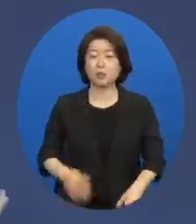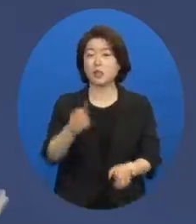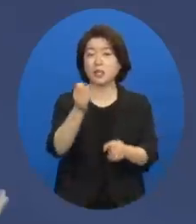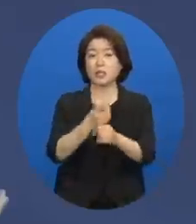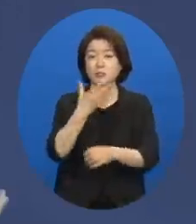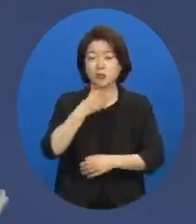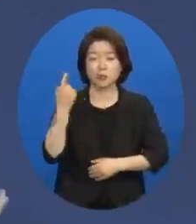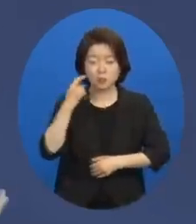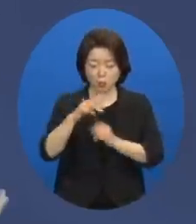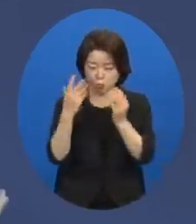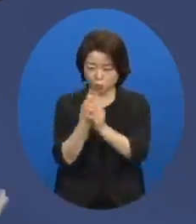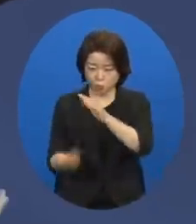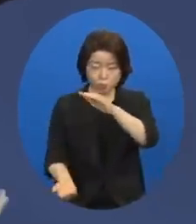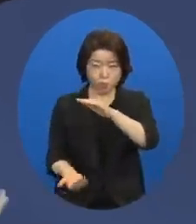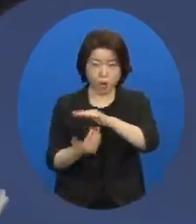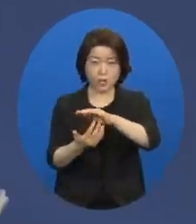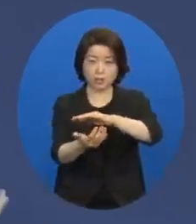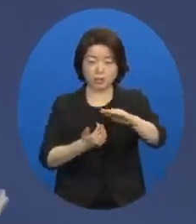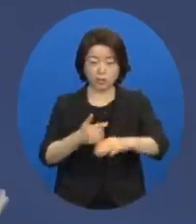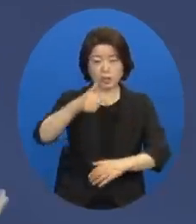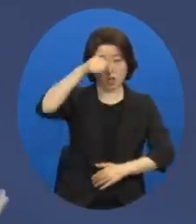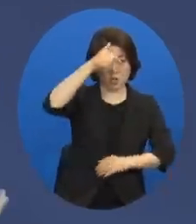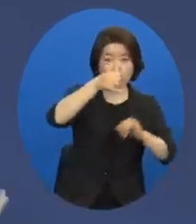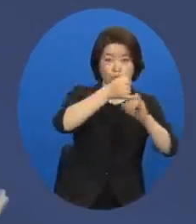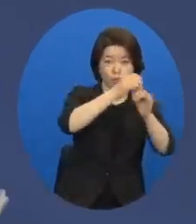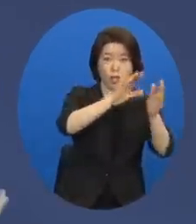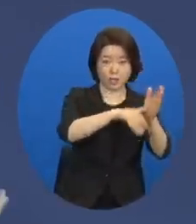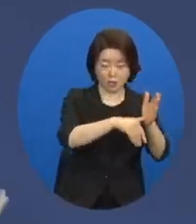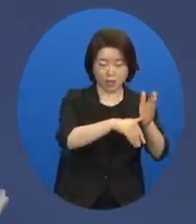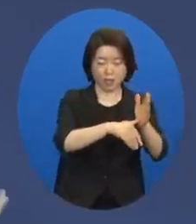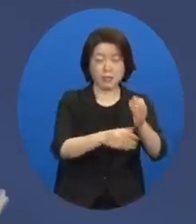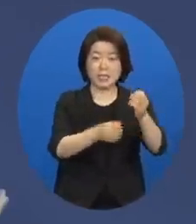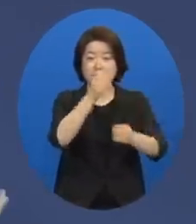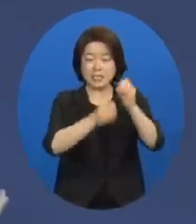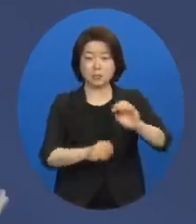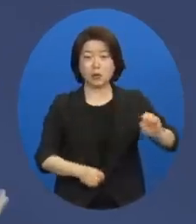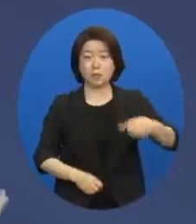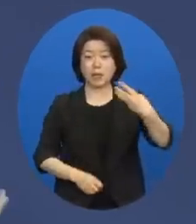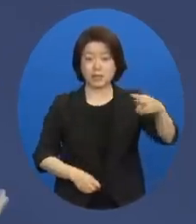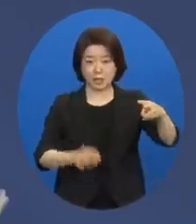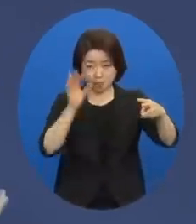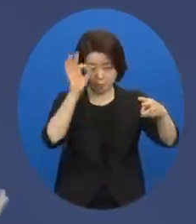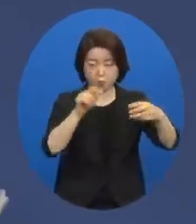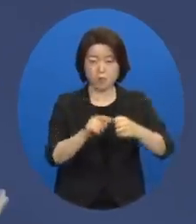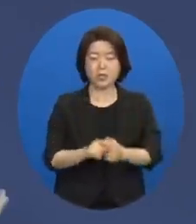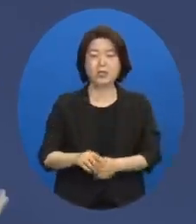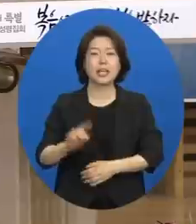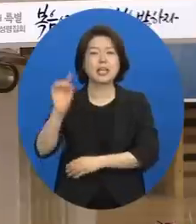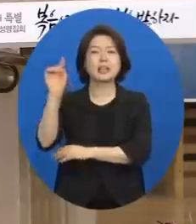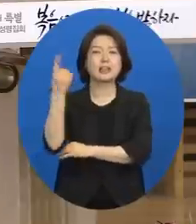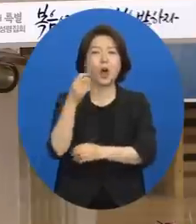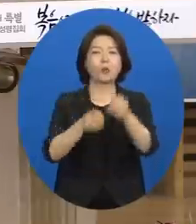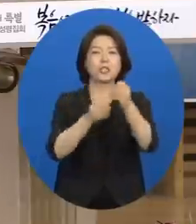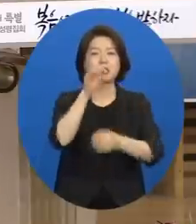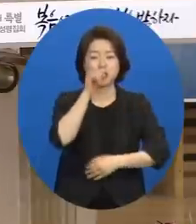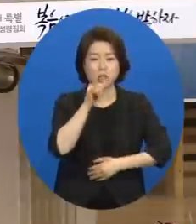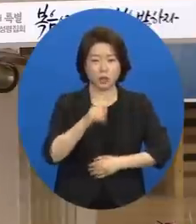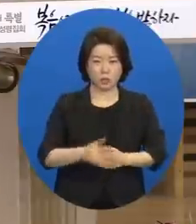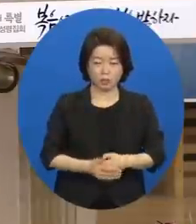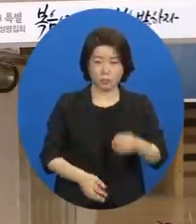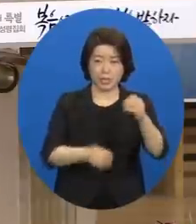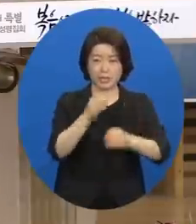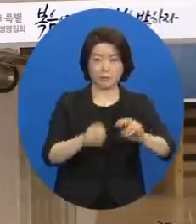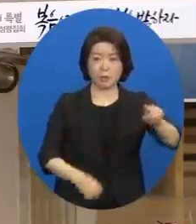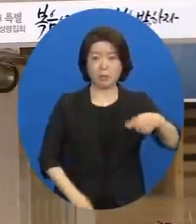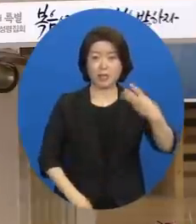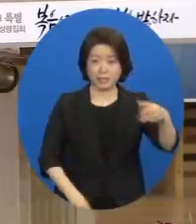복음이 완성되기 전인 구약시대에도요. 시편 103편에 유명한 다윗의 시가 나와요. 시편